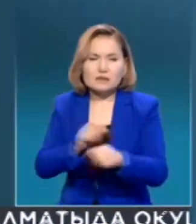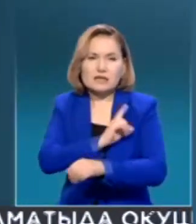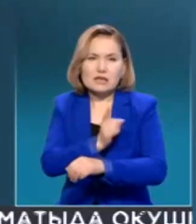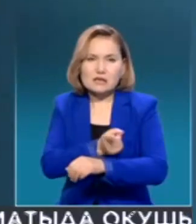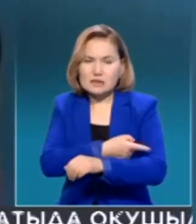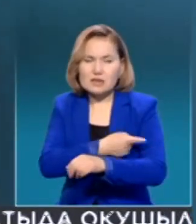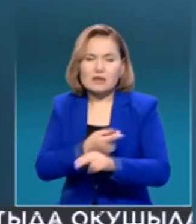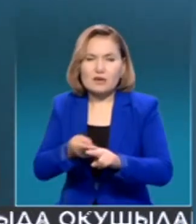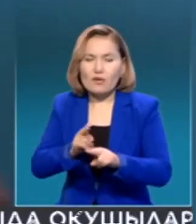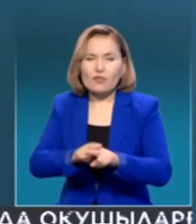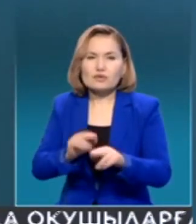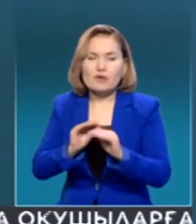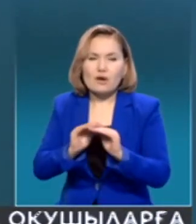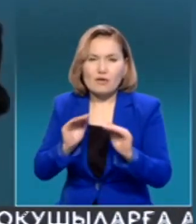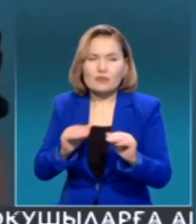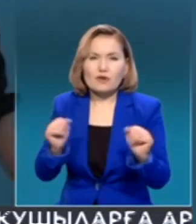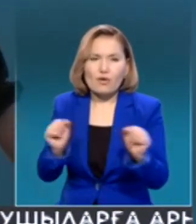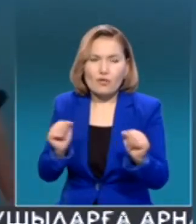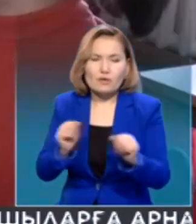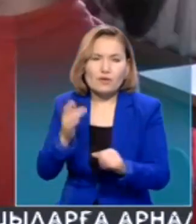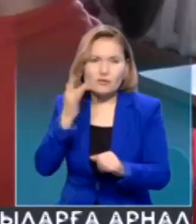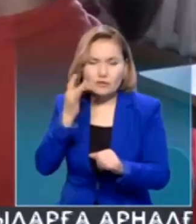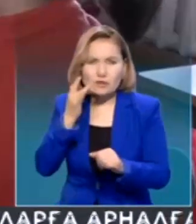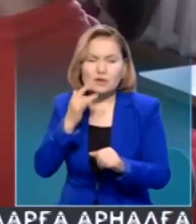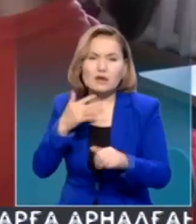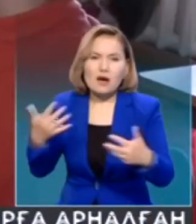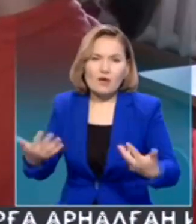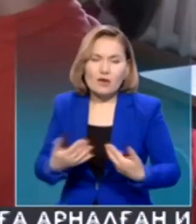кезінде спорт залға барып бой жылытамыз дейді балалар. Ал